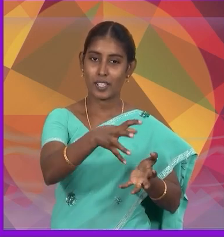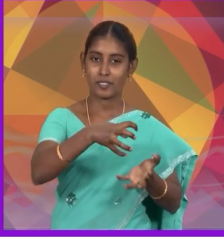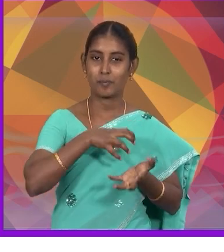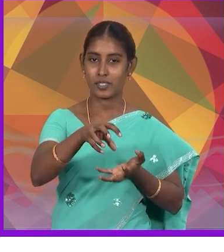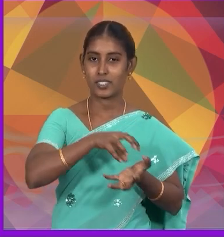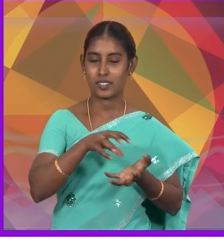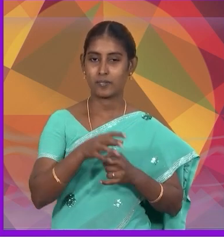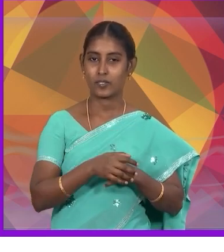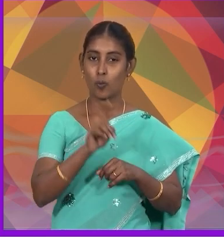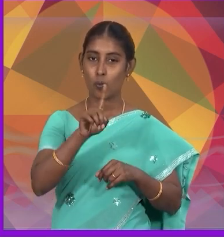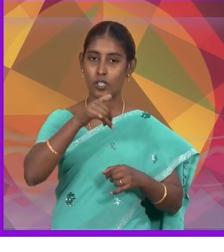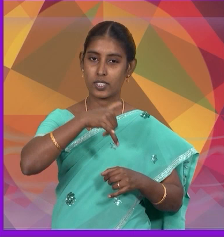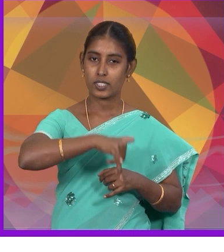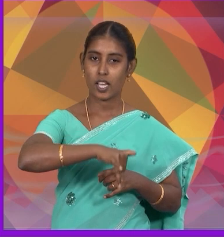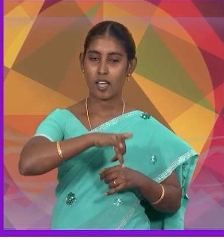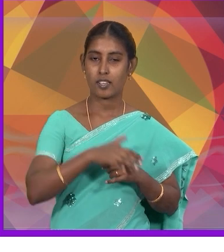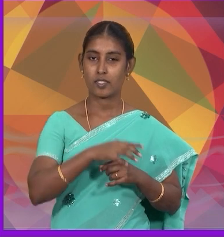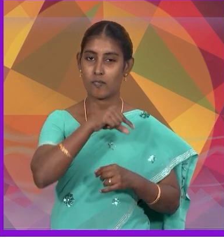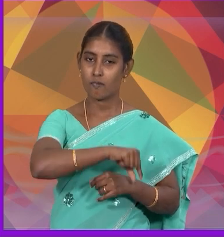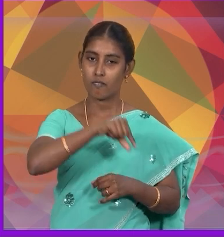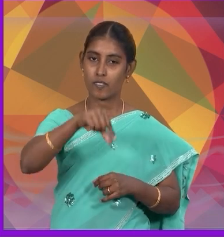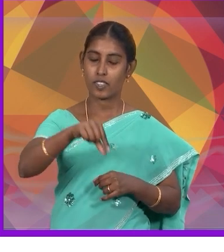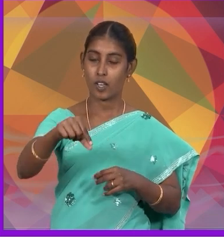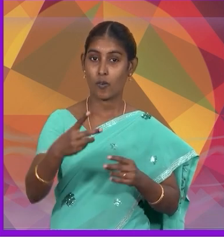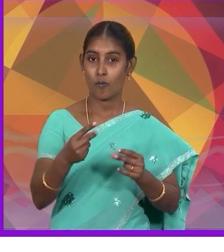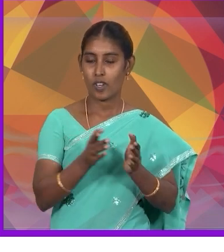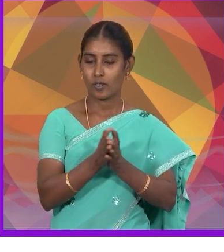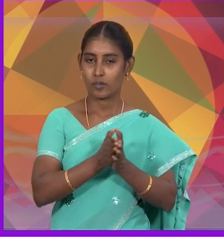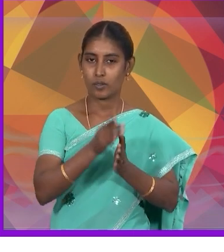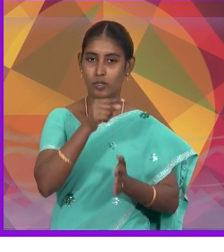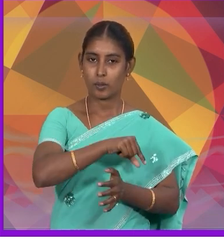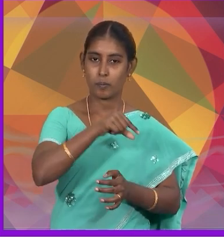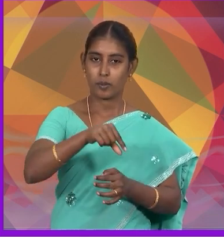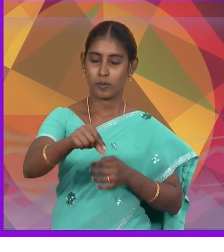பிடித்தனர், ஒரு ஜானுக்கு ஒரு நாற்று வீதம் சுறுசுறுப்பாக